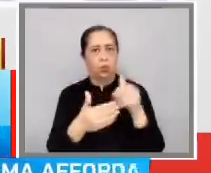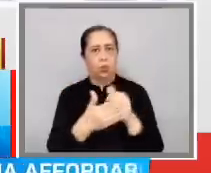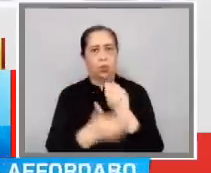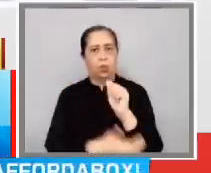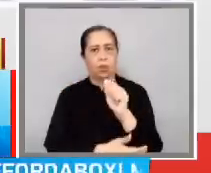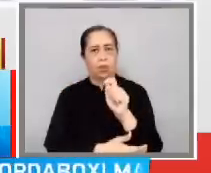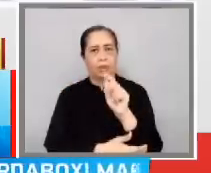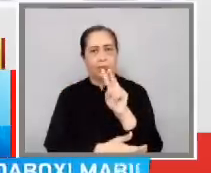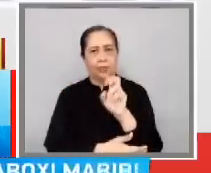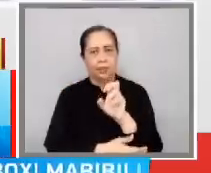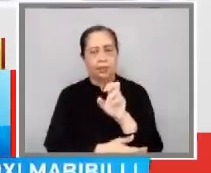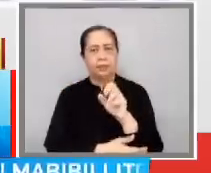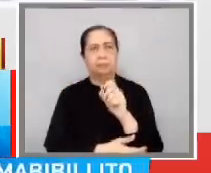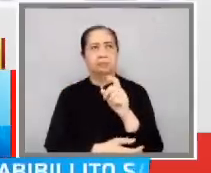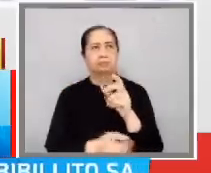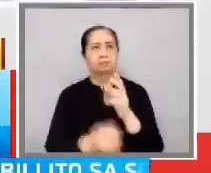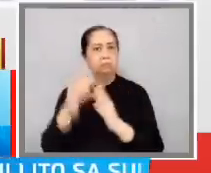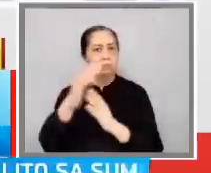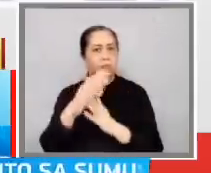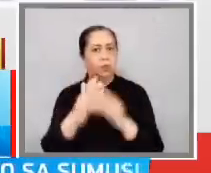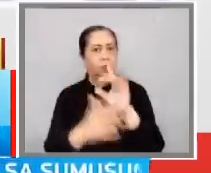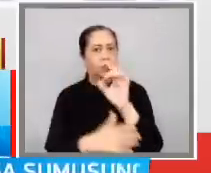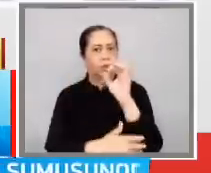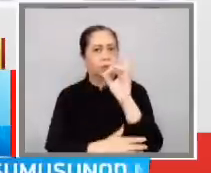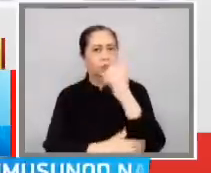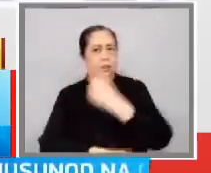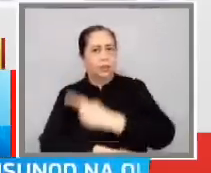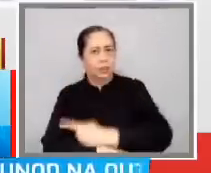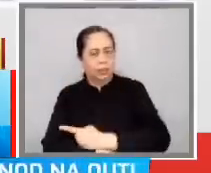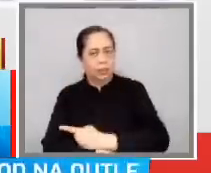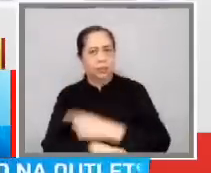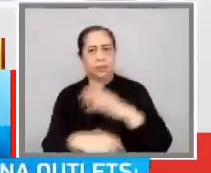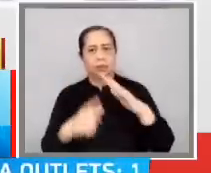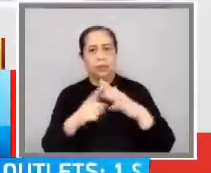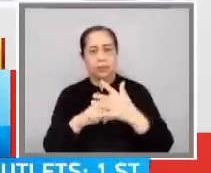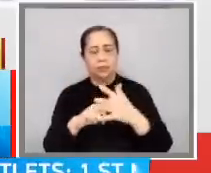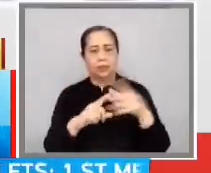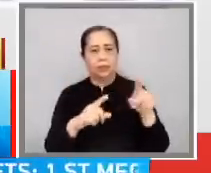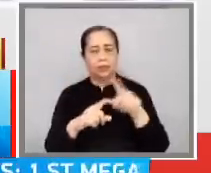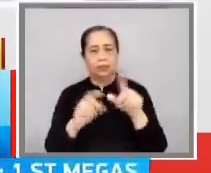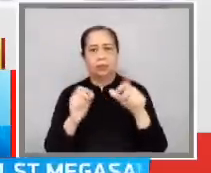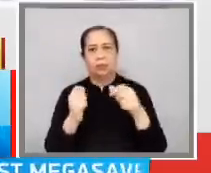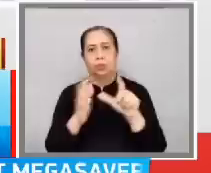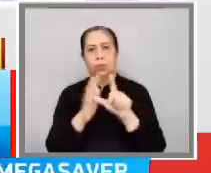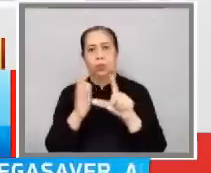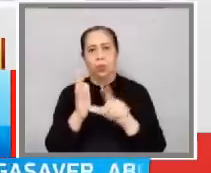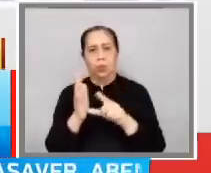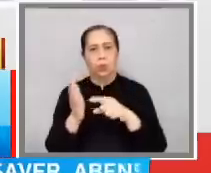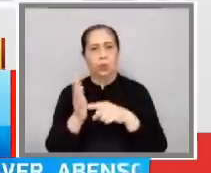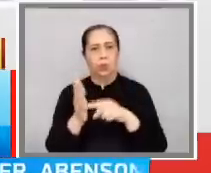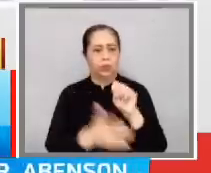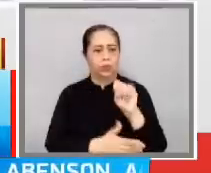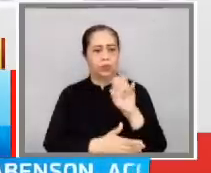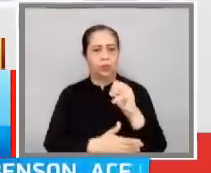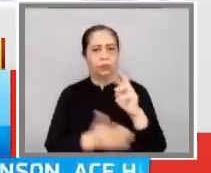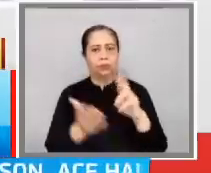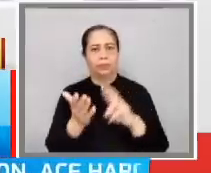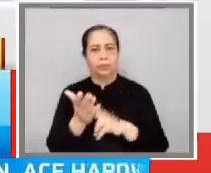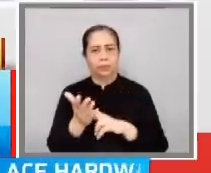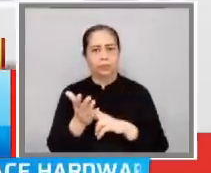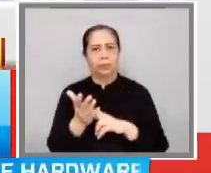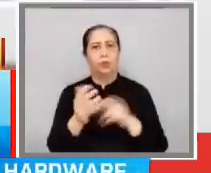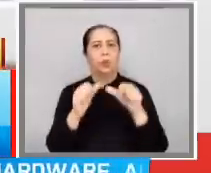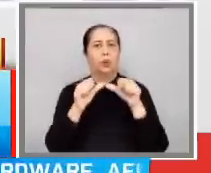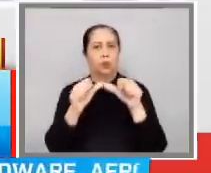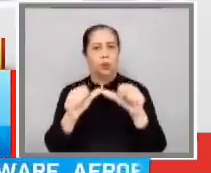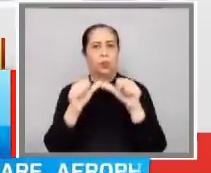yung deadline na 180 days from the effectivity of the act. Ito po namang SIM registration natin ay continuous